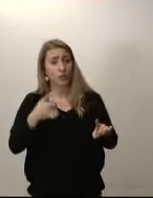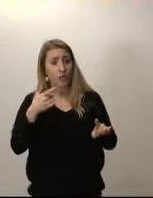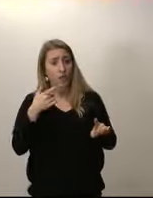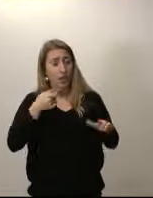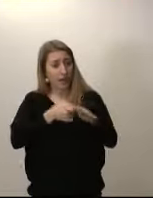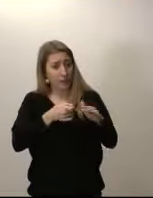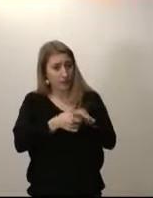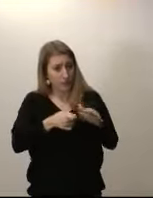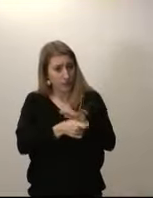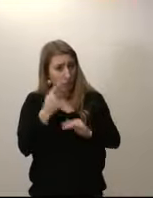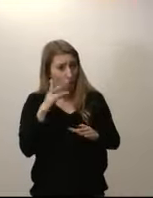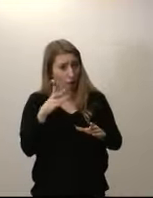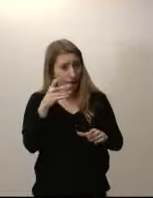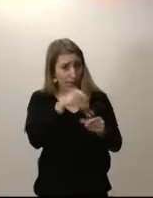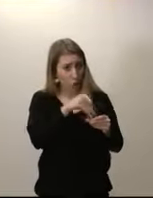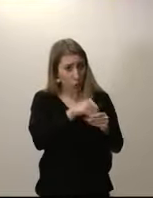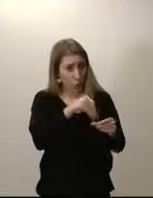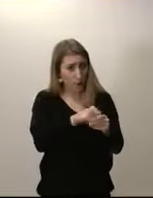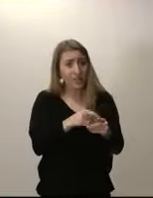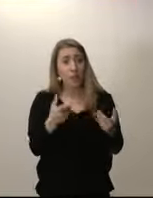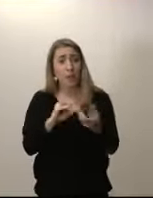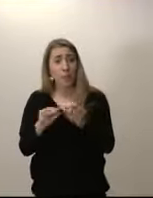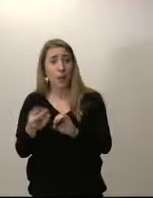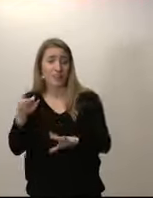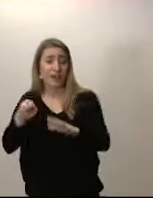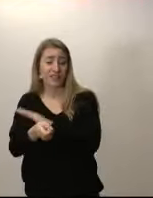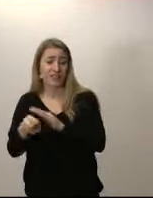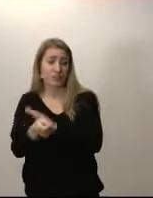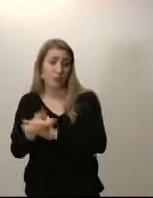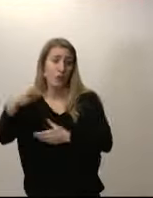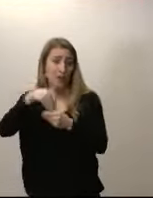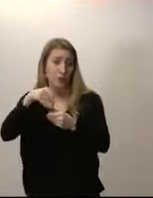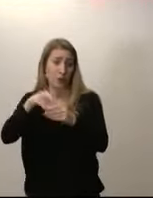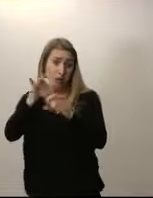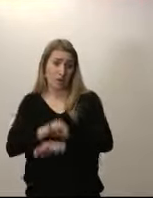d'économies. Budget d'investissement, malheureusement, on n'en a pas fait parce qu'il faut...